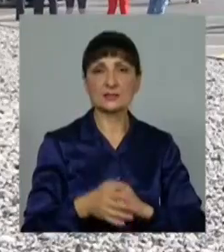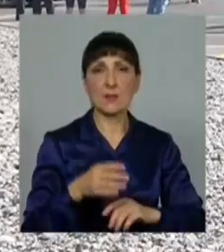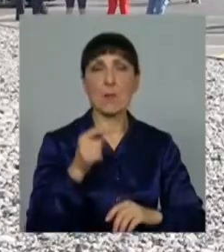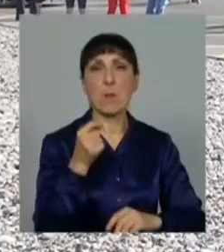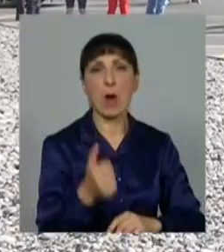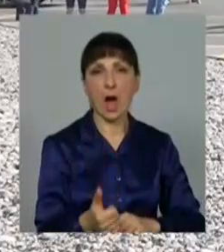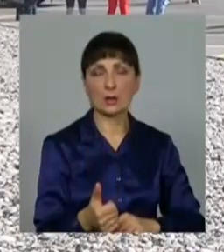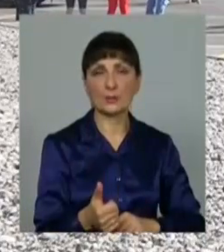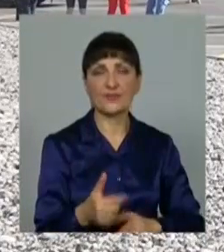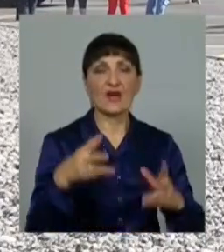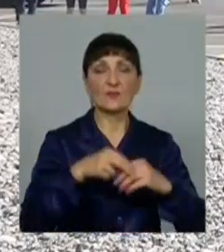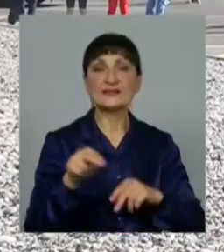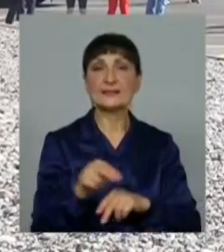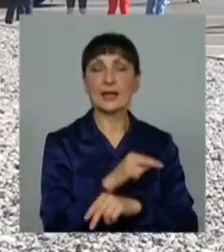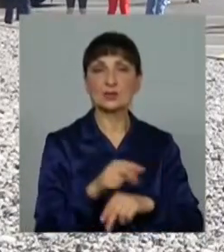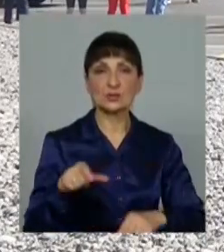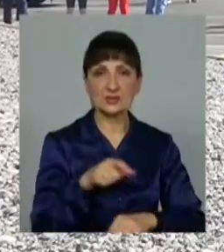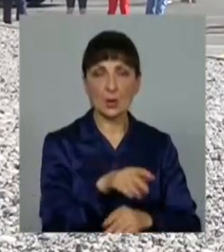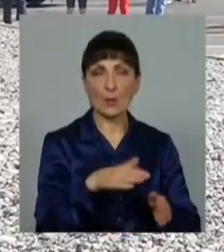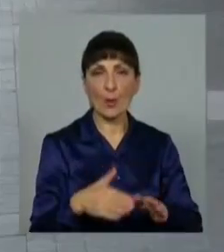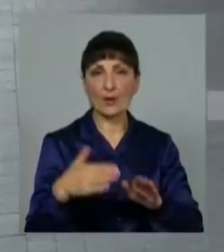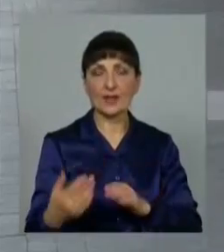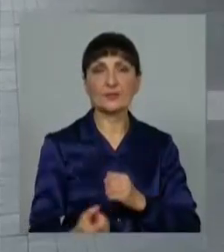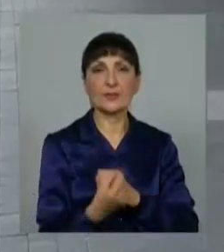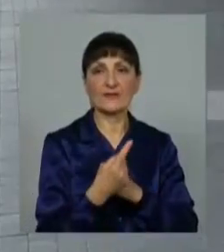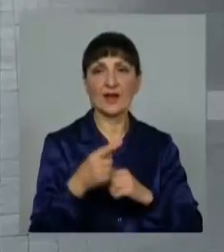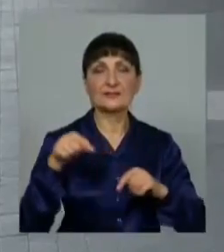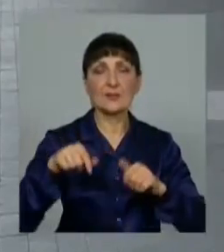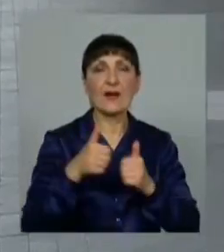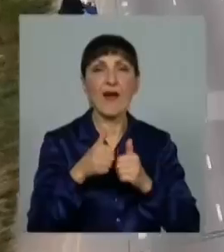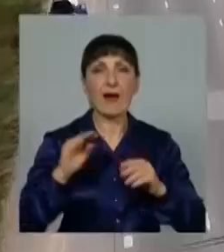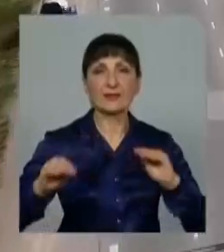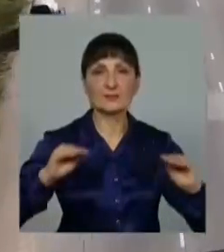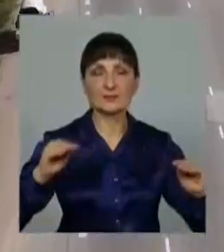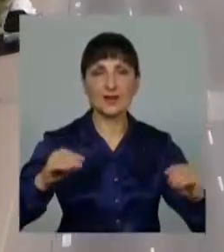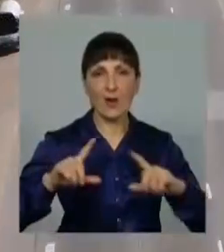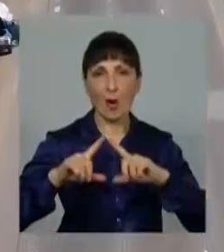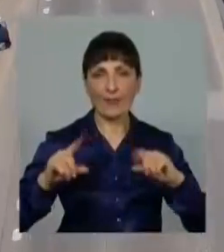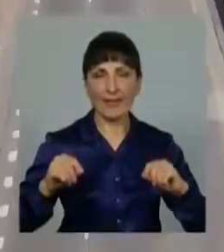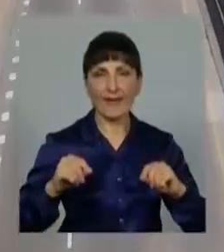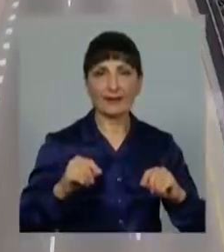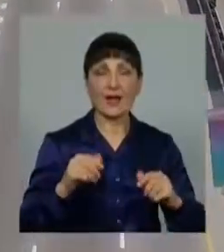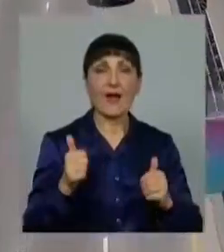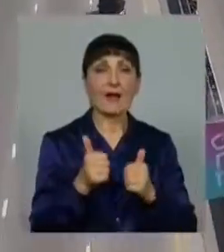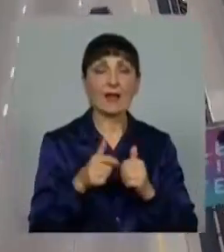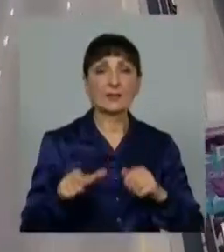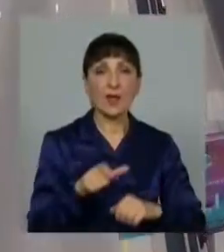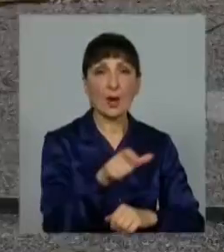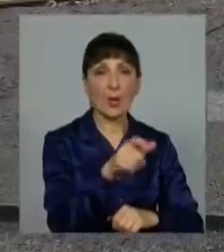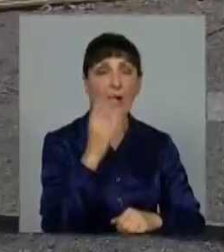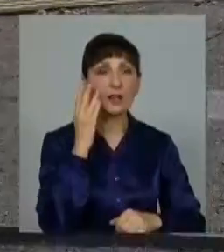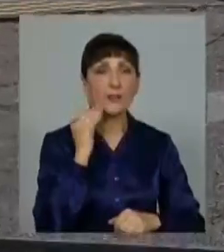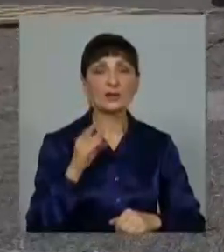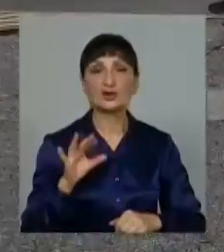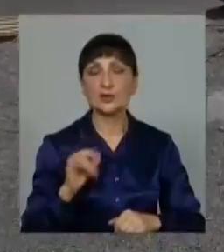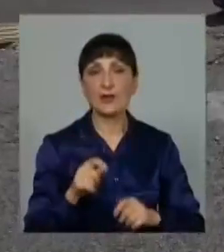мало. Вместе с реконструкцией дорог поэтапно появляются объекты придорожного сервиса. Так, в этом году вдоль автомагистрали